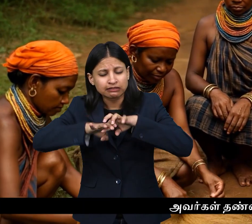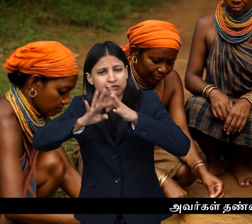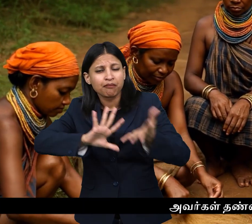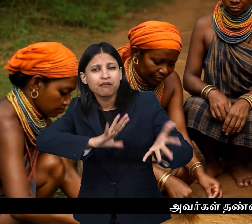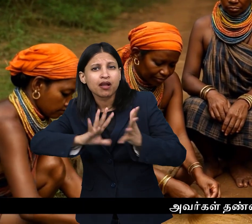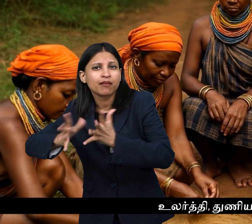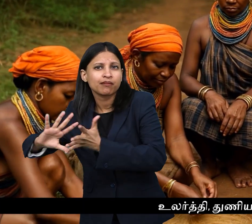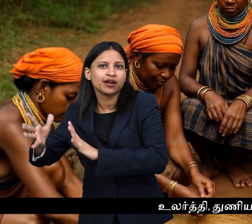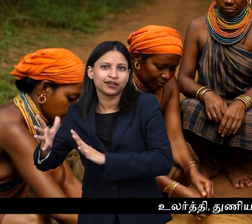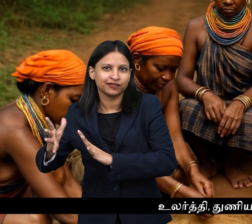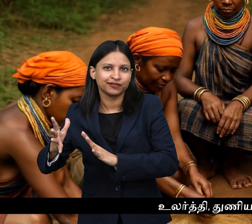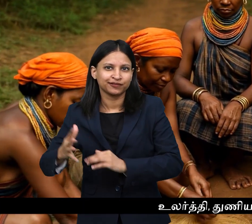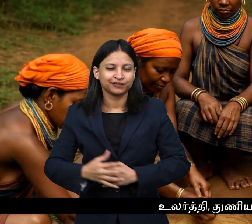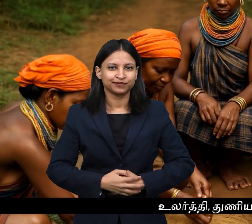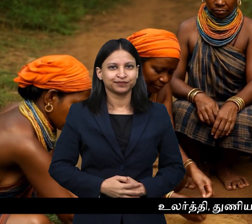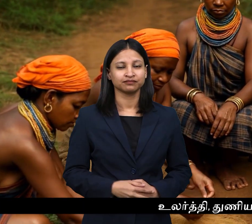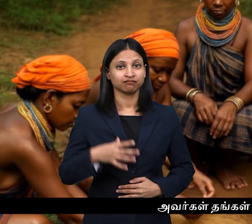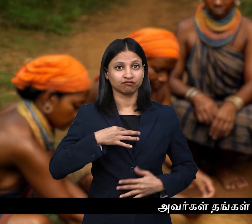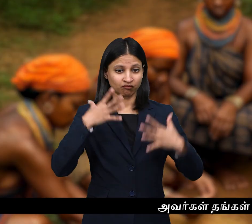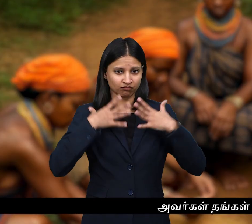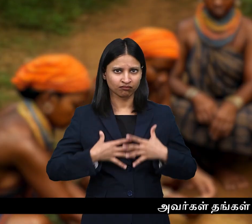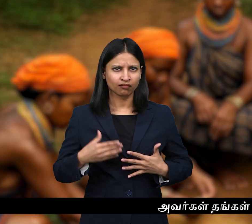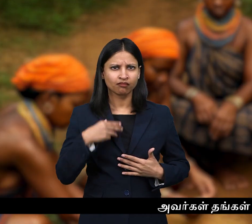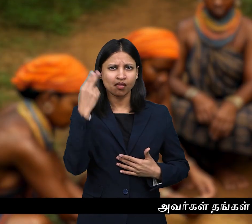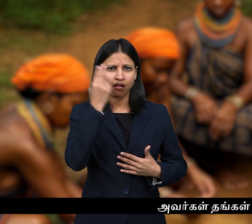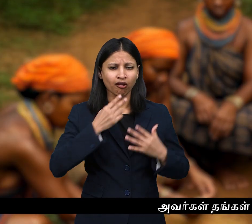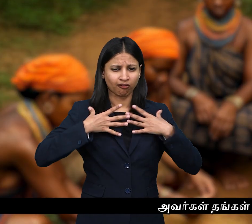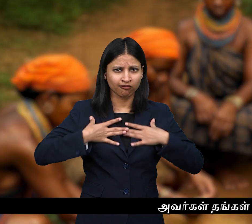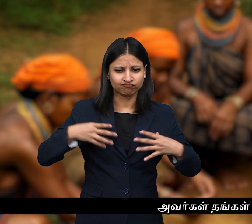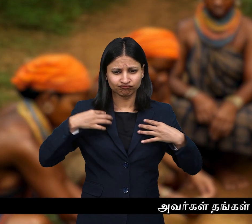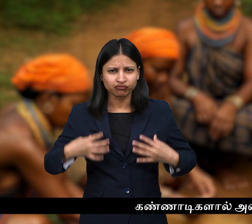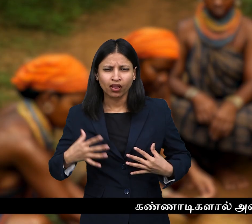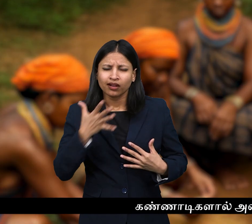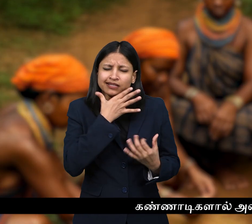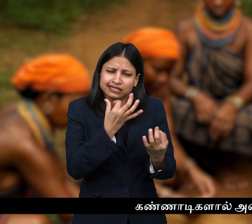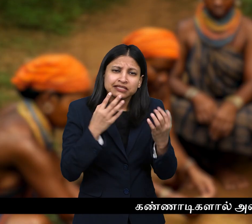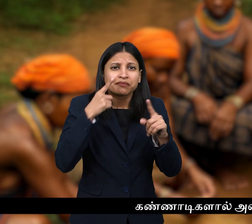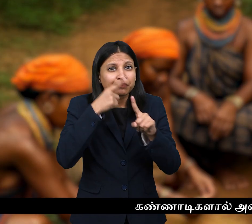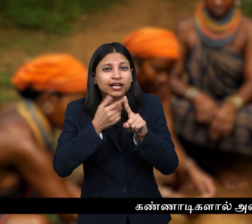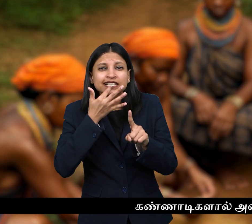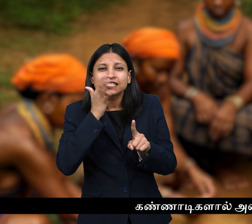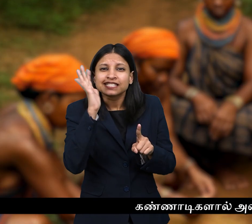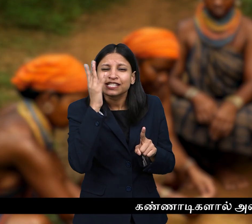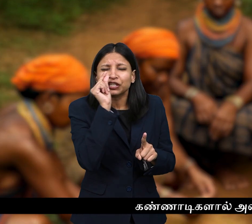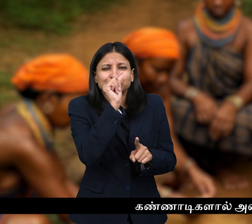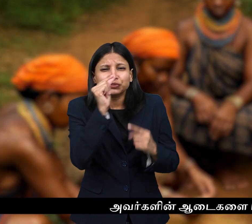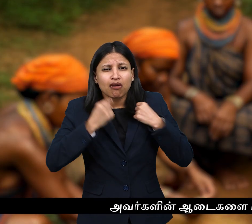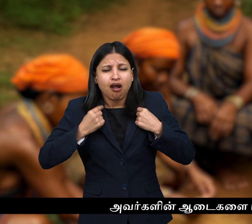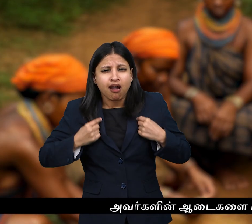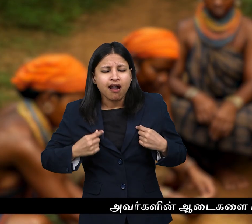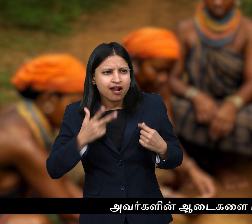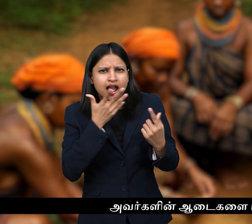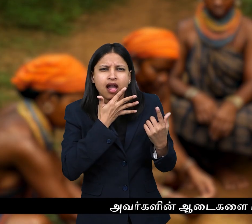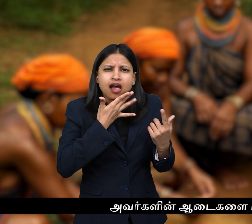நனைத்து உலர்த்தி துணியாக நெய்கிறார்கள். அவர்கள் தங்கள் ஆடைகளை சிறிய கண்ணாடிகளால் அலங்கரிக்கிறார்கள்.